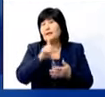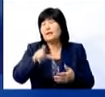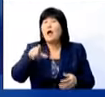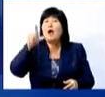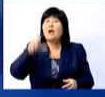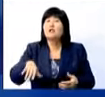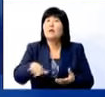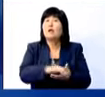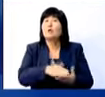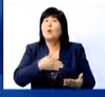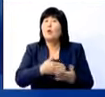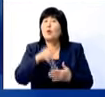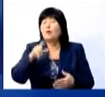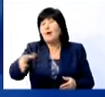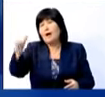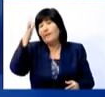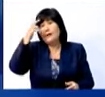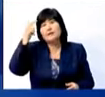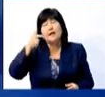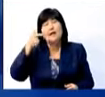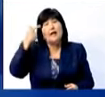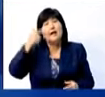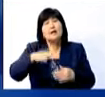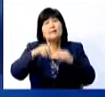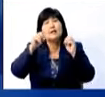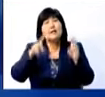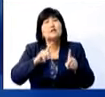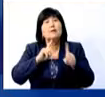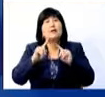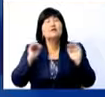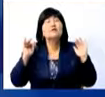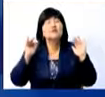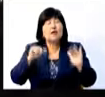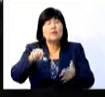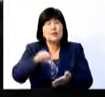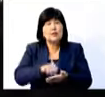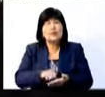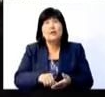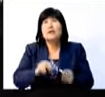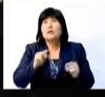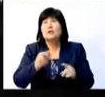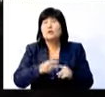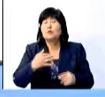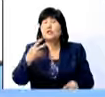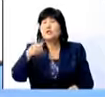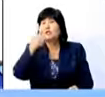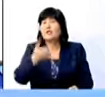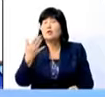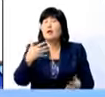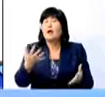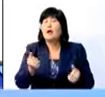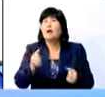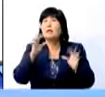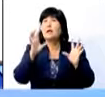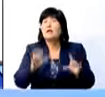азаматтық қоғам өкілдері мен профессор ғалымдар ғылыми тәжірибелік конференцияда бас қосты. Шыны керек, осыдан 20 жыл бұрын қабылданған